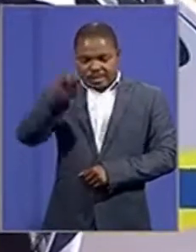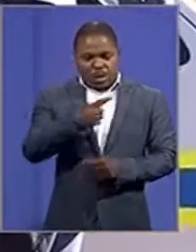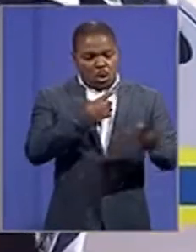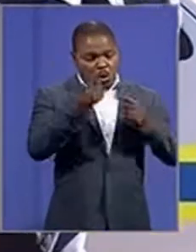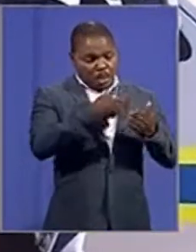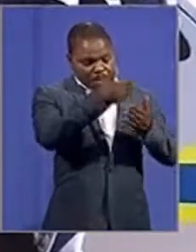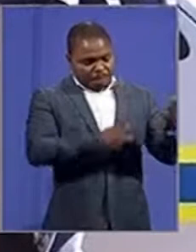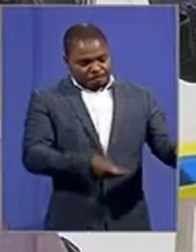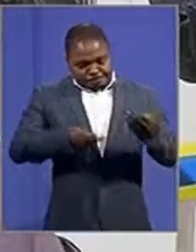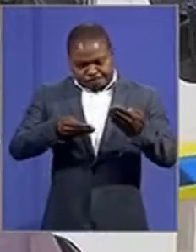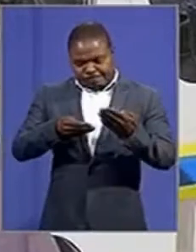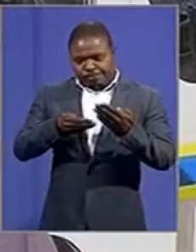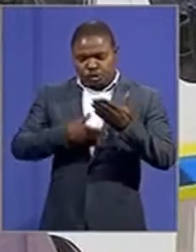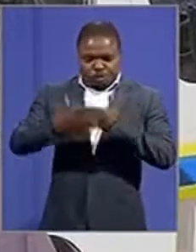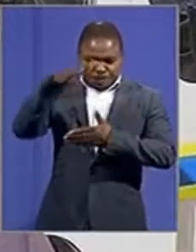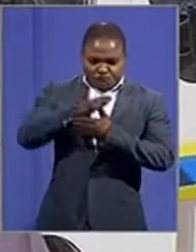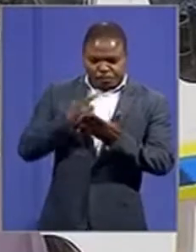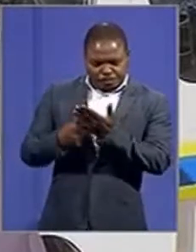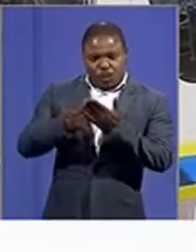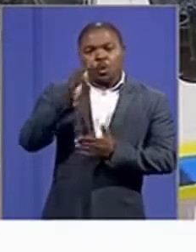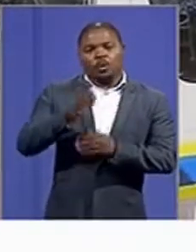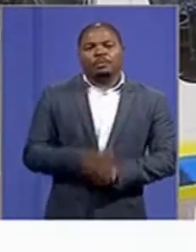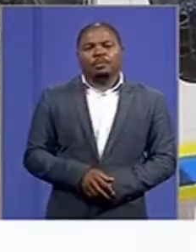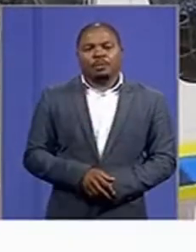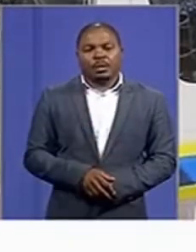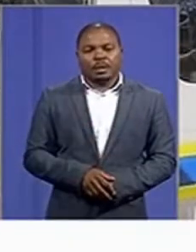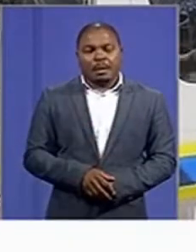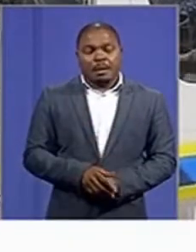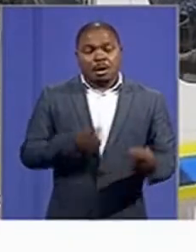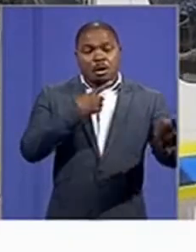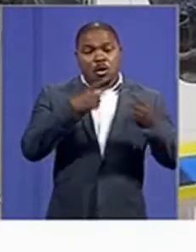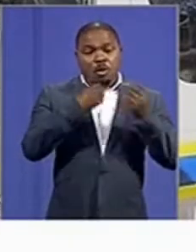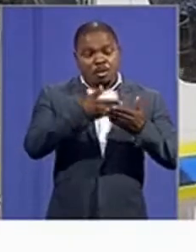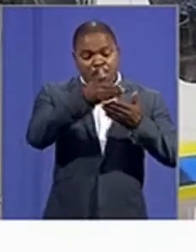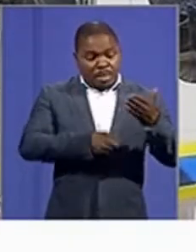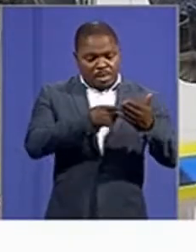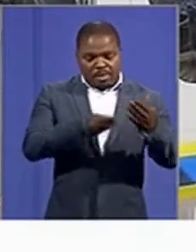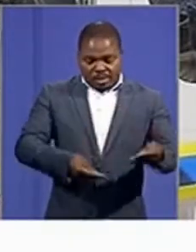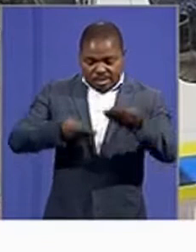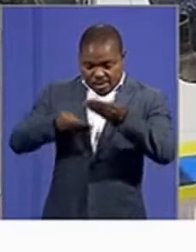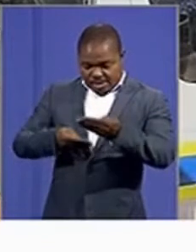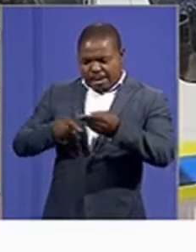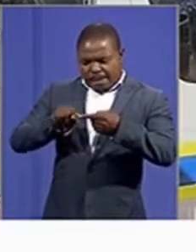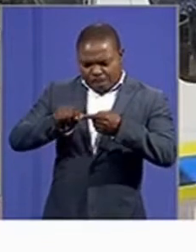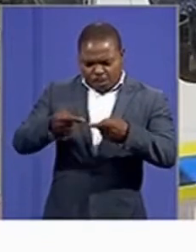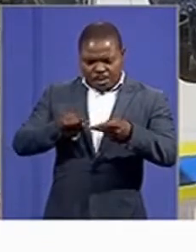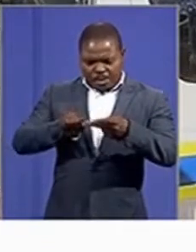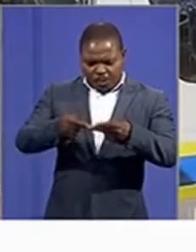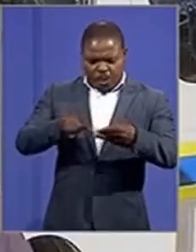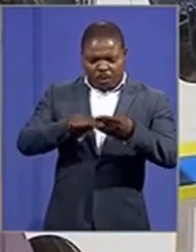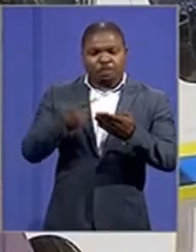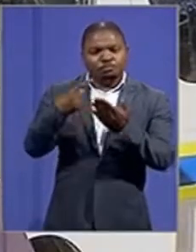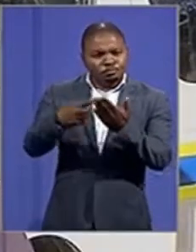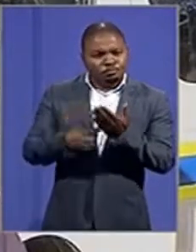tsa baagi. We'll discuss about this memorandum point by point. Then after we come with